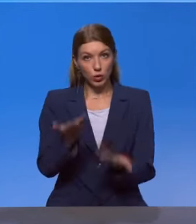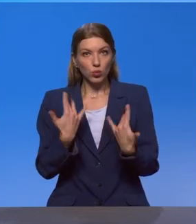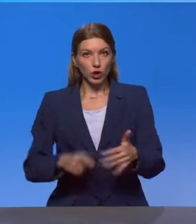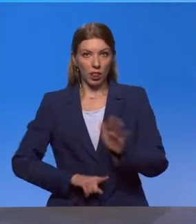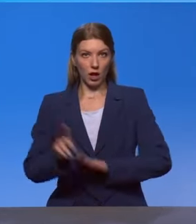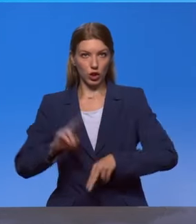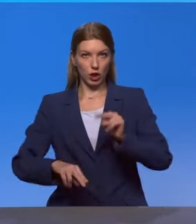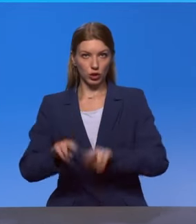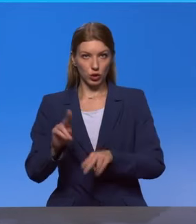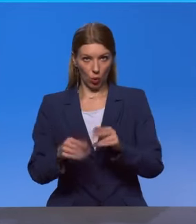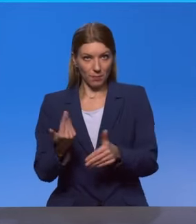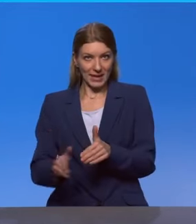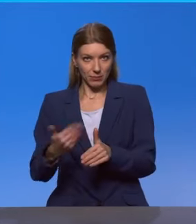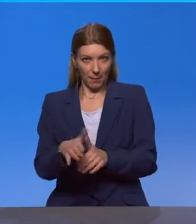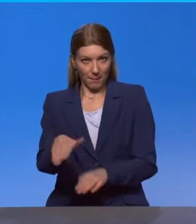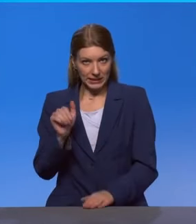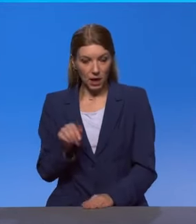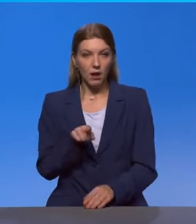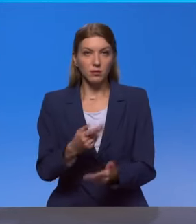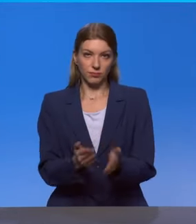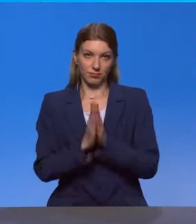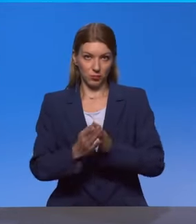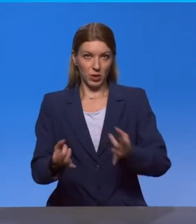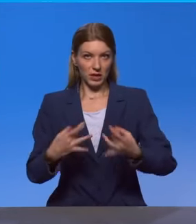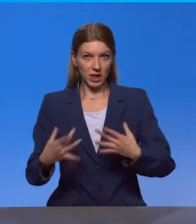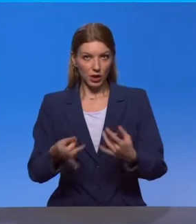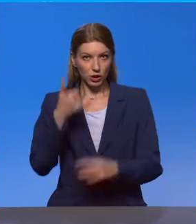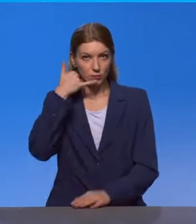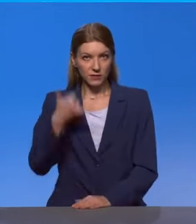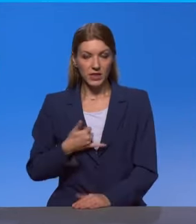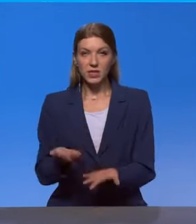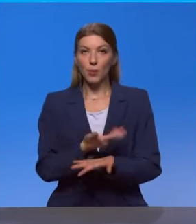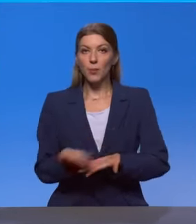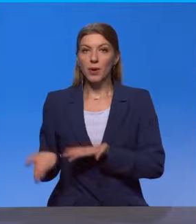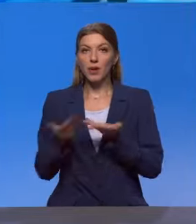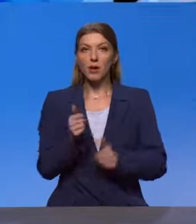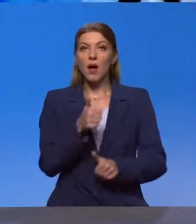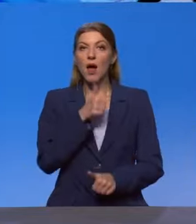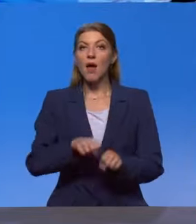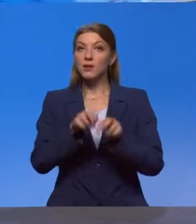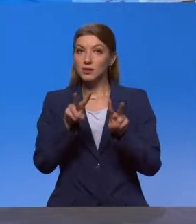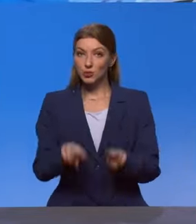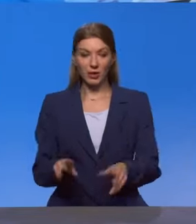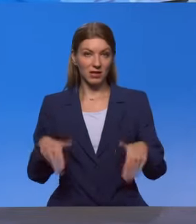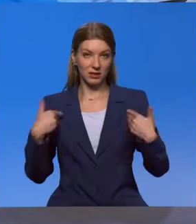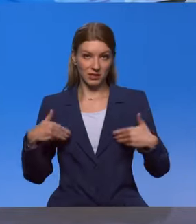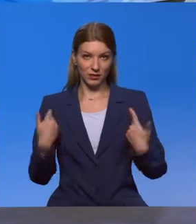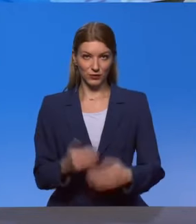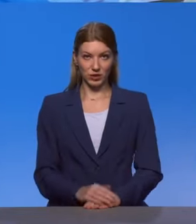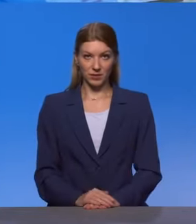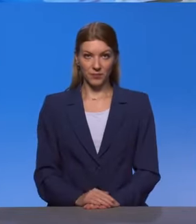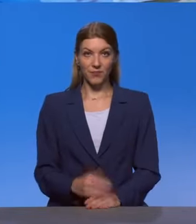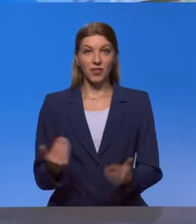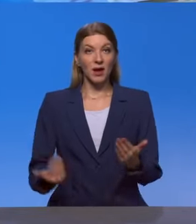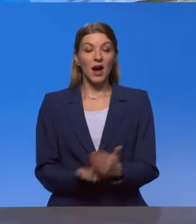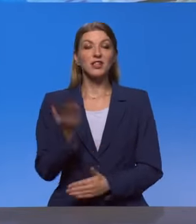нас в студии Илья Заливухин. Приглашаем эксперта, архитектор, градостроитель. Здравствуйте. Здравствуйте. Очередной